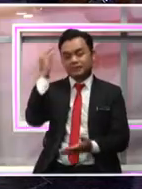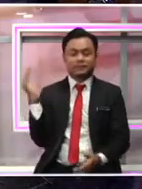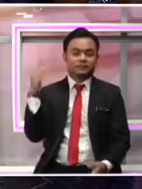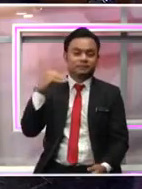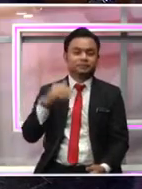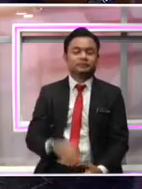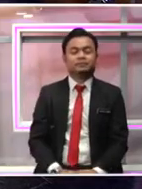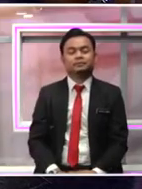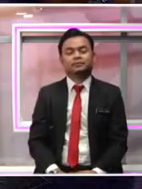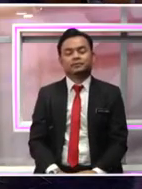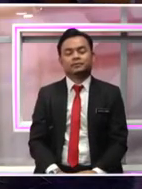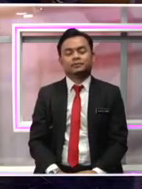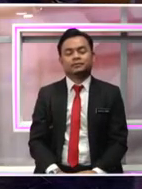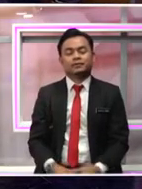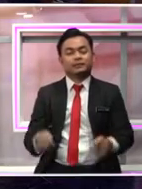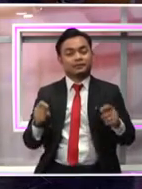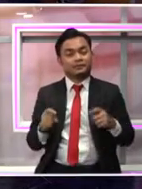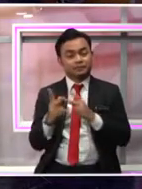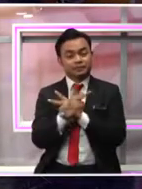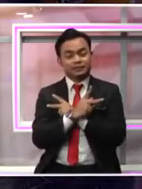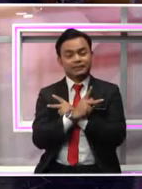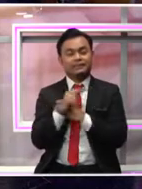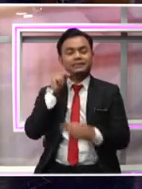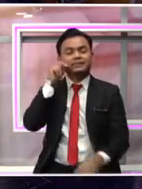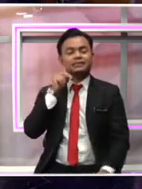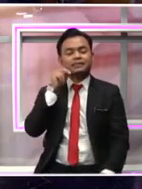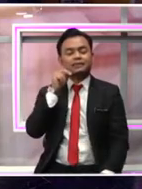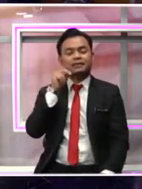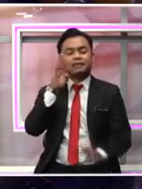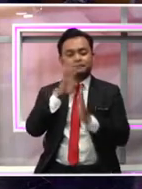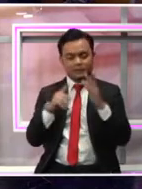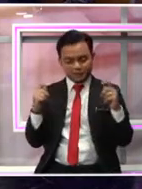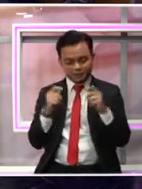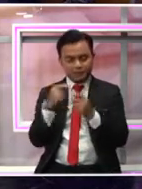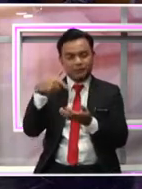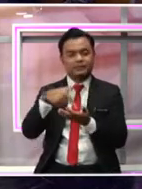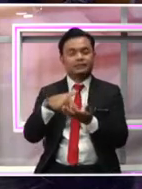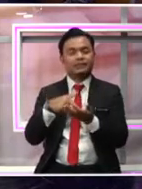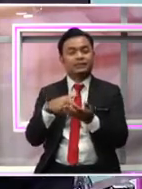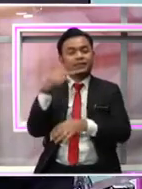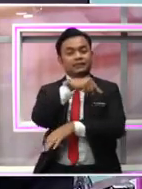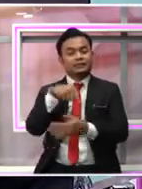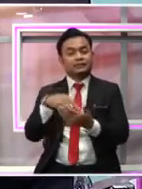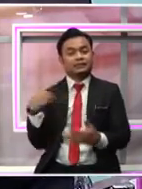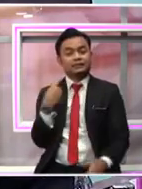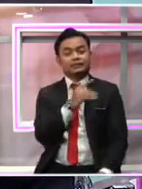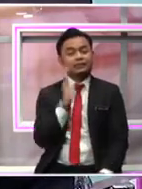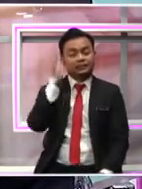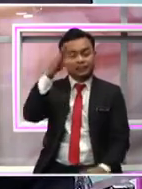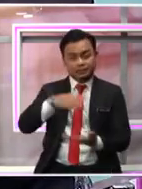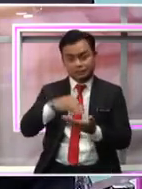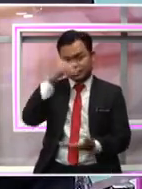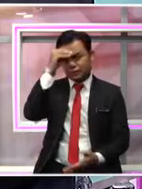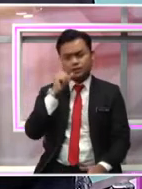go Oke cuma kesini so kita bertemu lagi tiap hari ini Annisa cita akar belajar A1